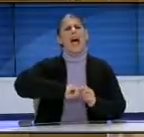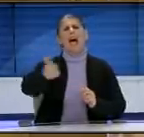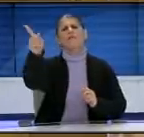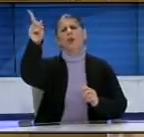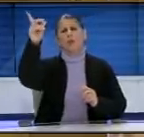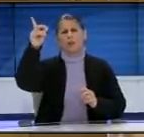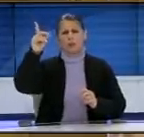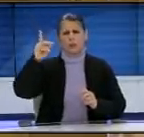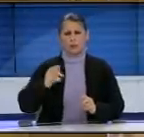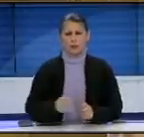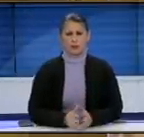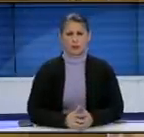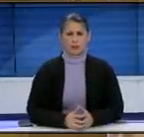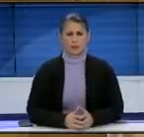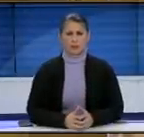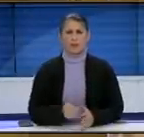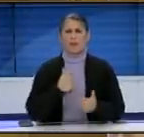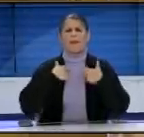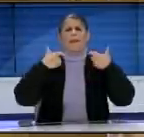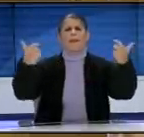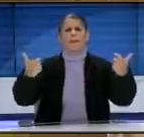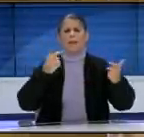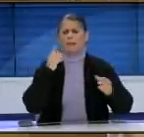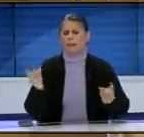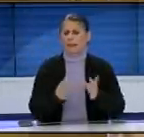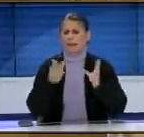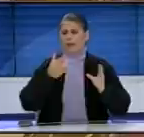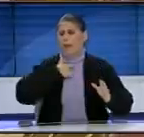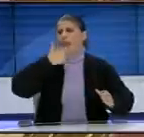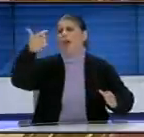και επικοινωνιακές κραυγές ευκαιριακές.